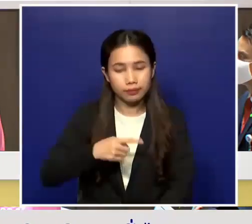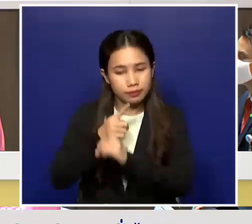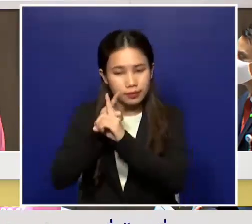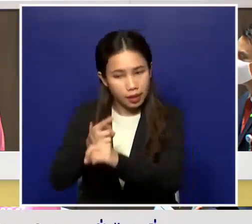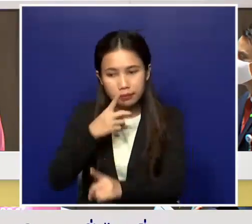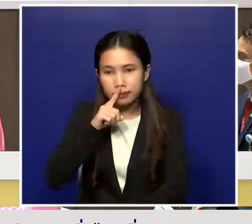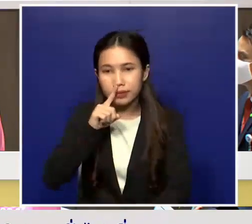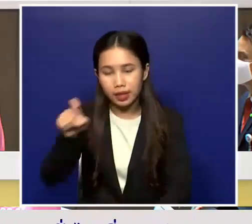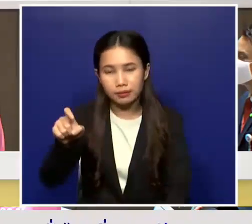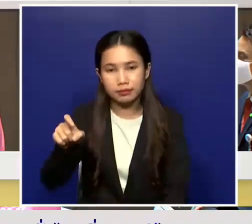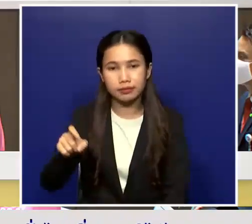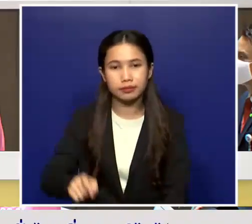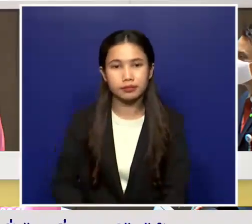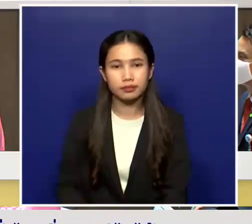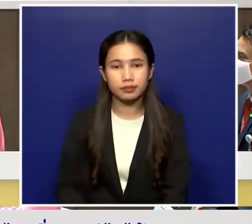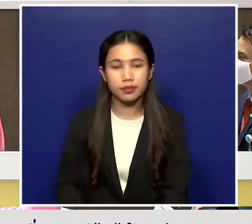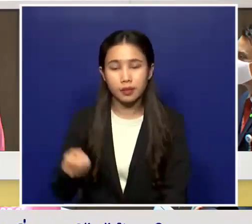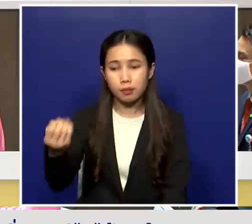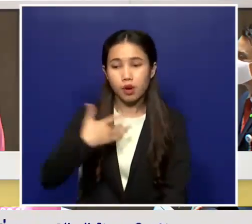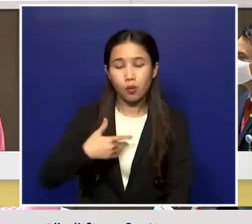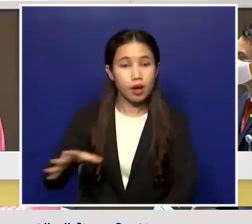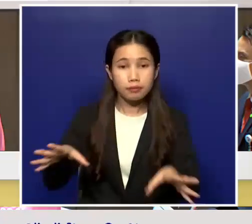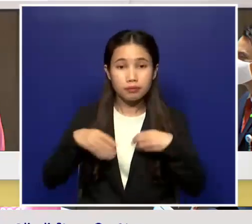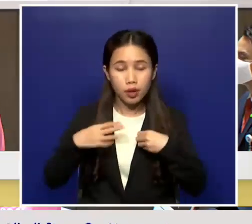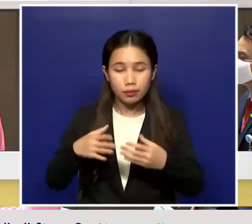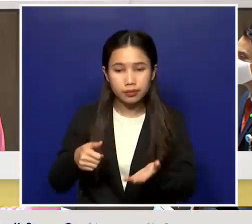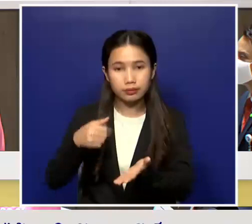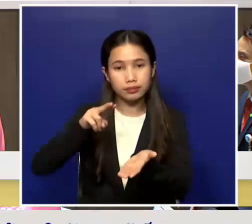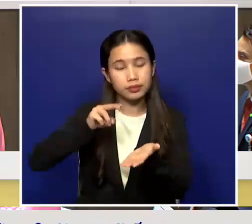ครับไม่ยอมส่งสัญญาตามที่ศาลเรียก